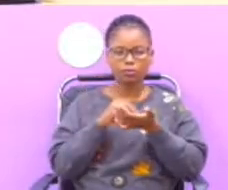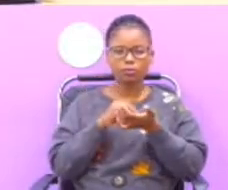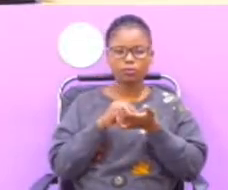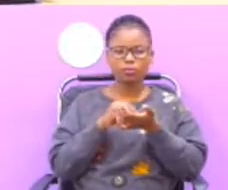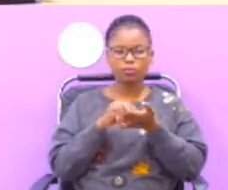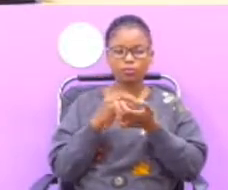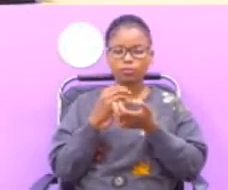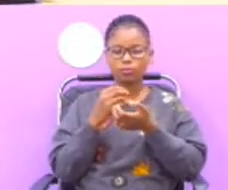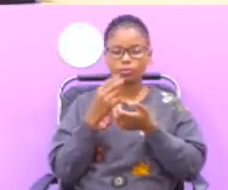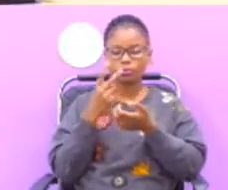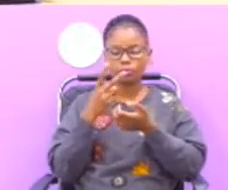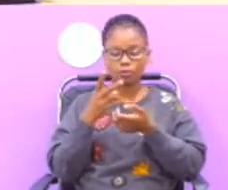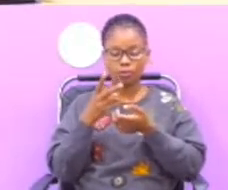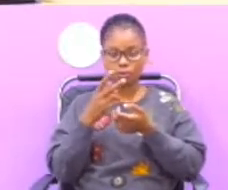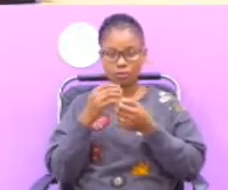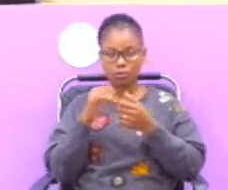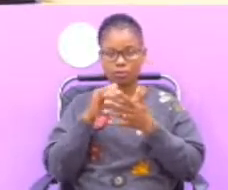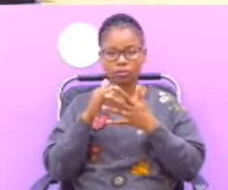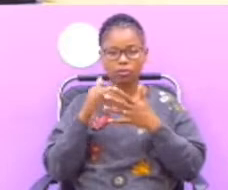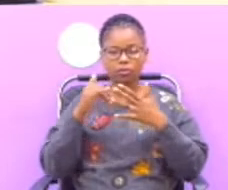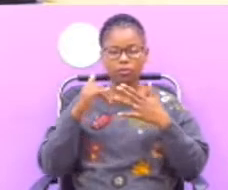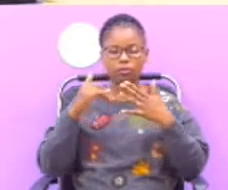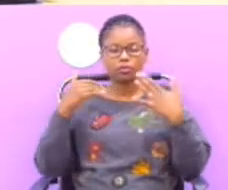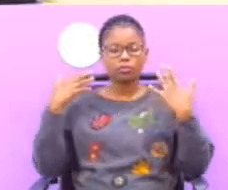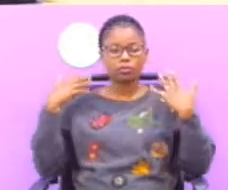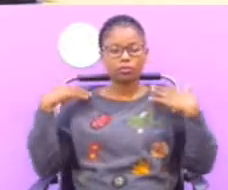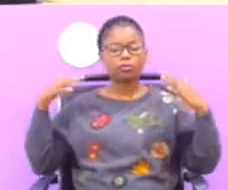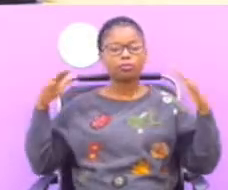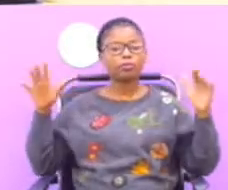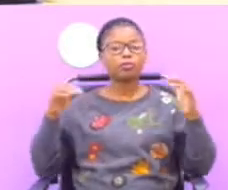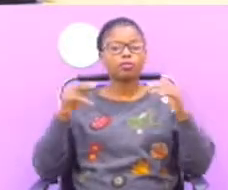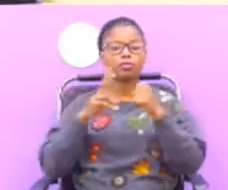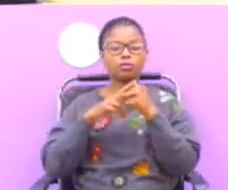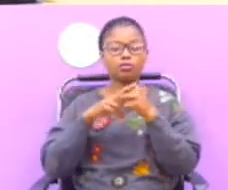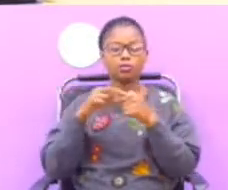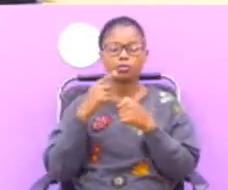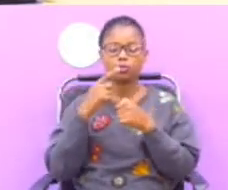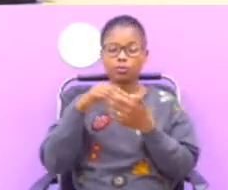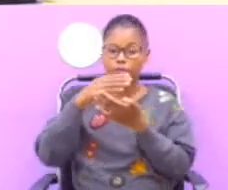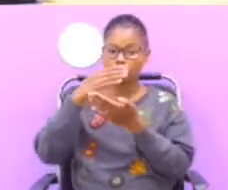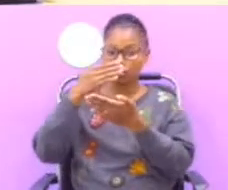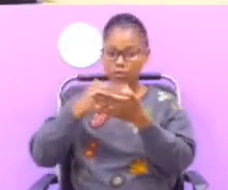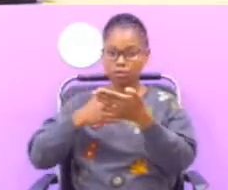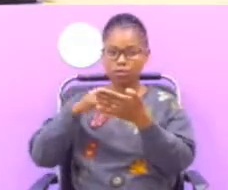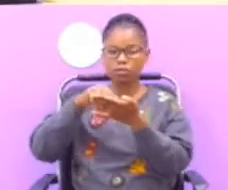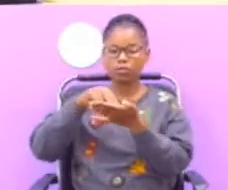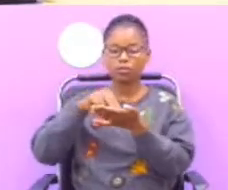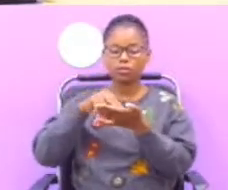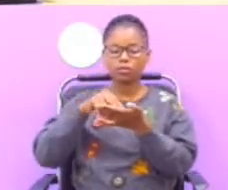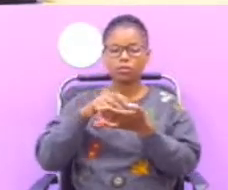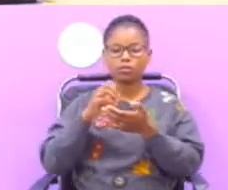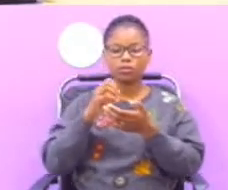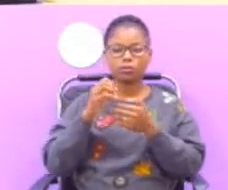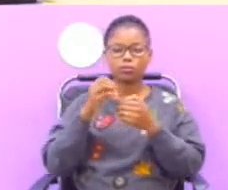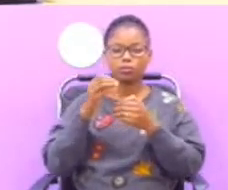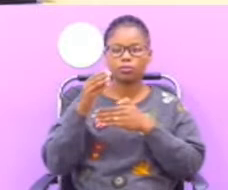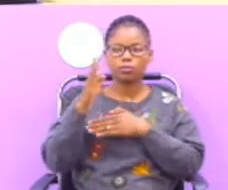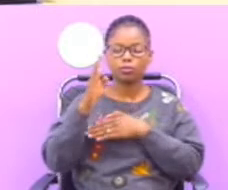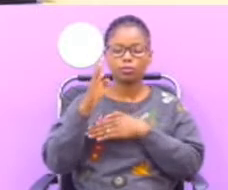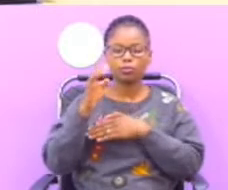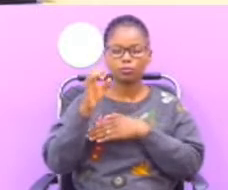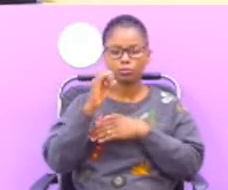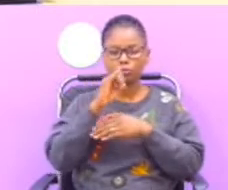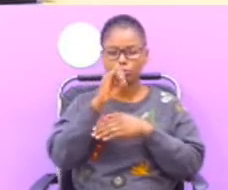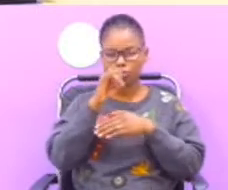akiona araika aria mugwanja aria marugamaga mbere ya Ngai nao makinengerwo macoro mugwanja no macoro